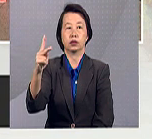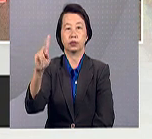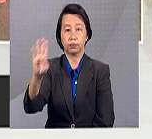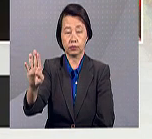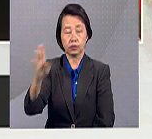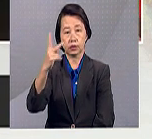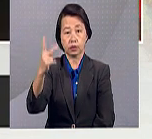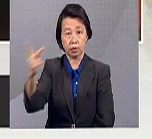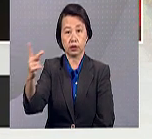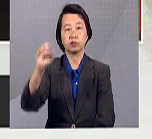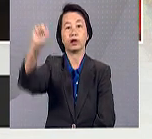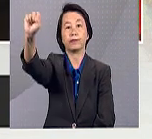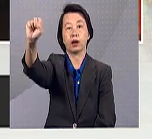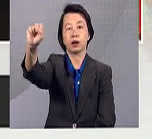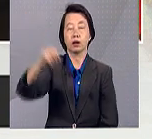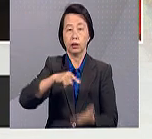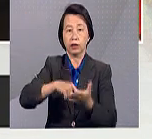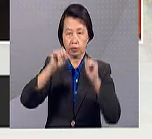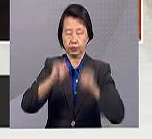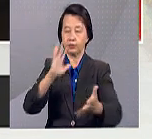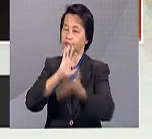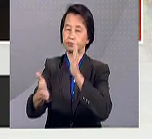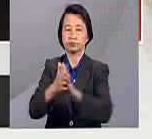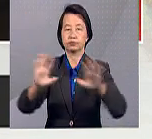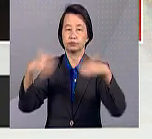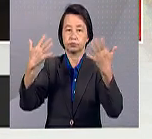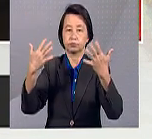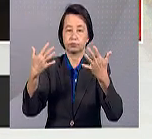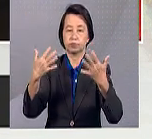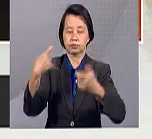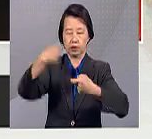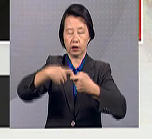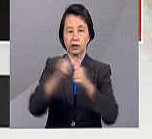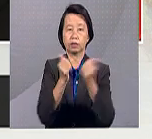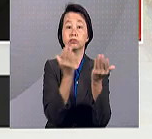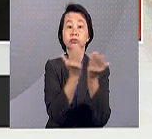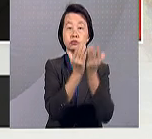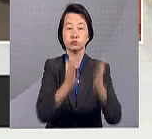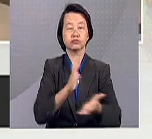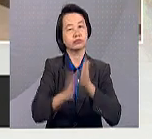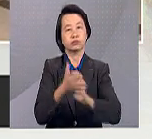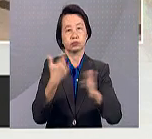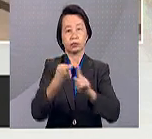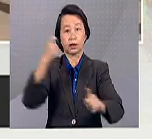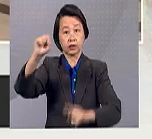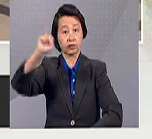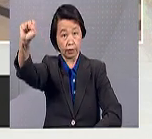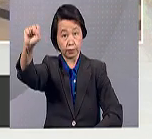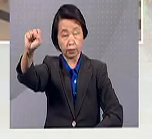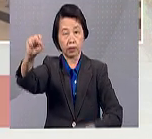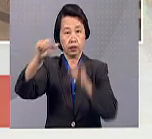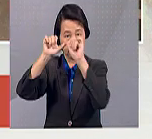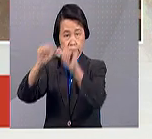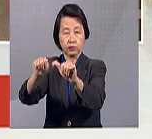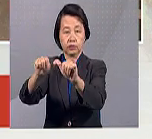Ini mampu untuk kita selesaikan isu yang berkaitan dengan pelajar-pelajar kita dari Sabah yang